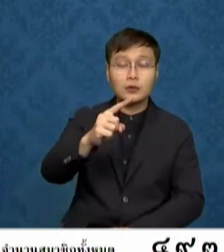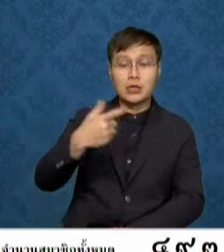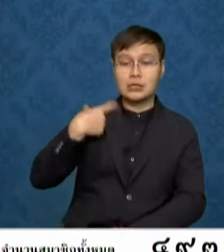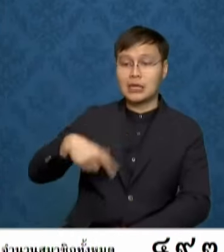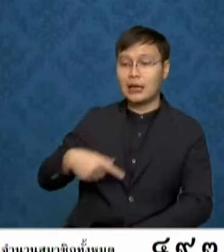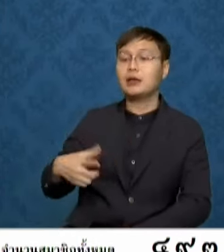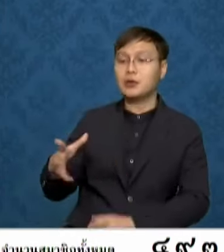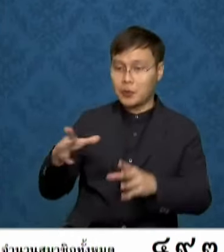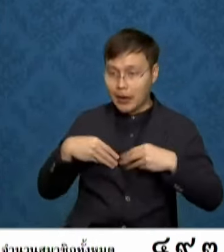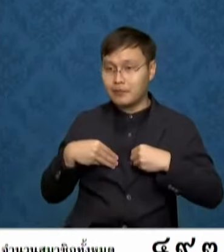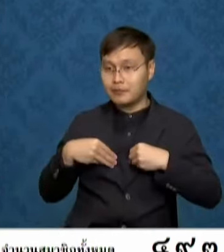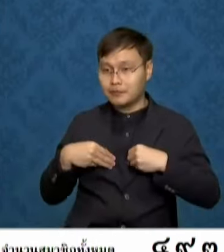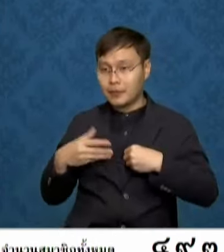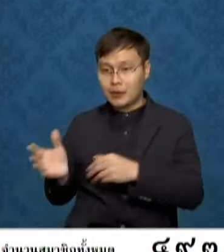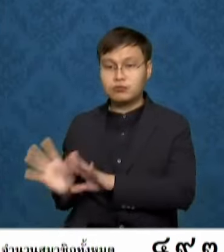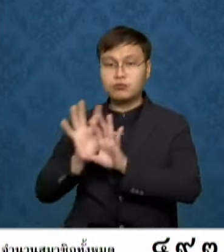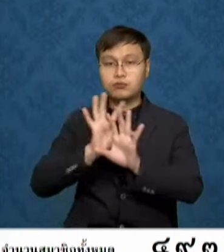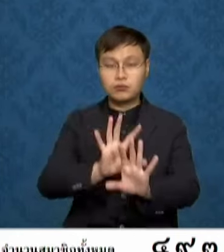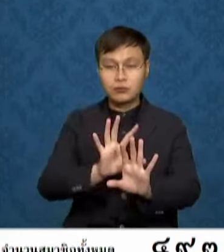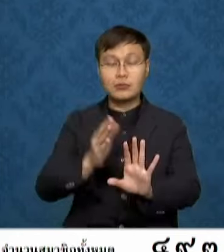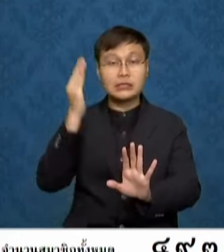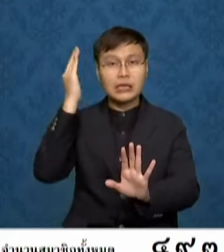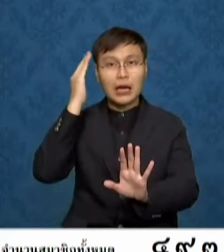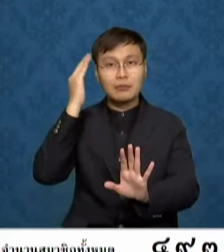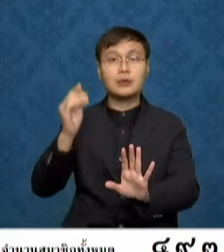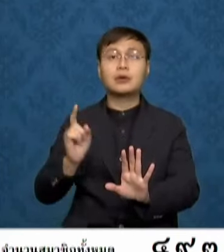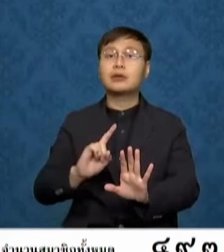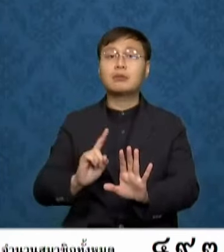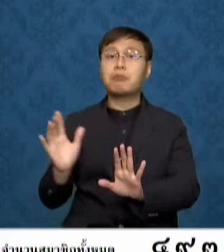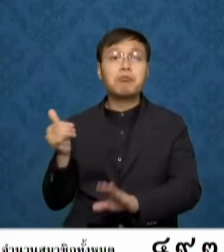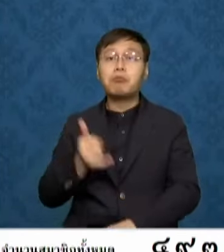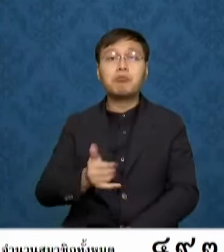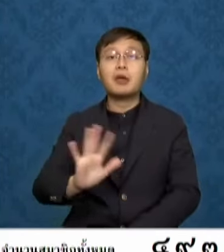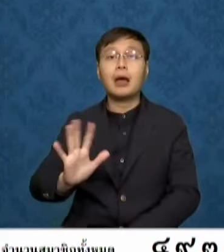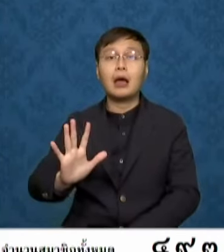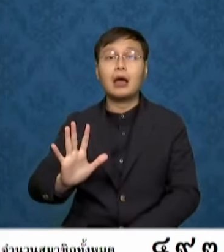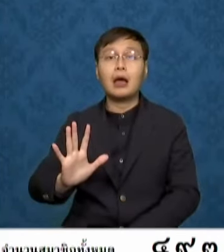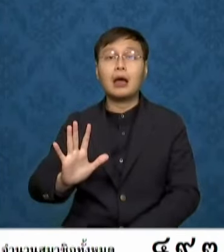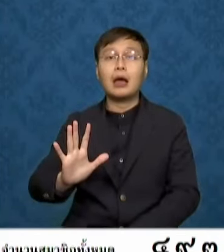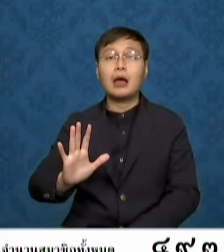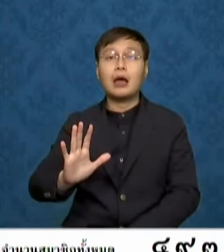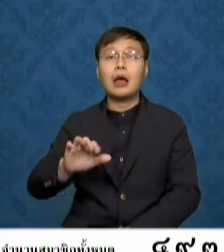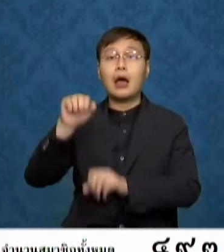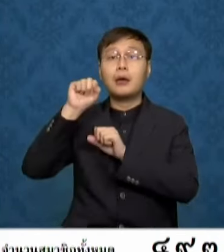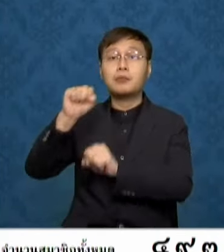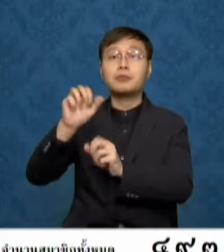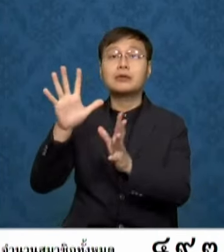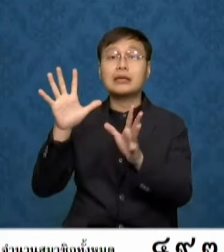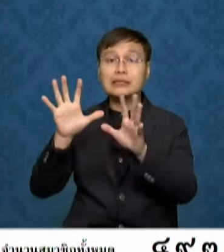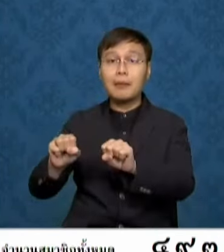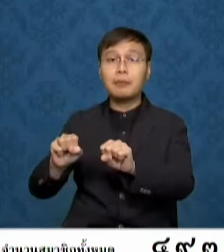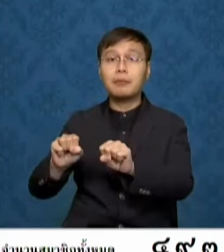เรียกผู้ต้องหามารับทราบข้อกล่าวหาแต่ก็ไม่มาสุดท้ายกลายเป็นเอ่อหมายจับที่ดูท่าแล้วยังไง